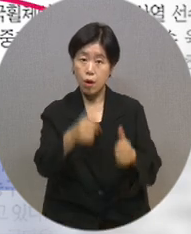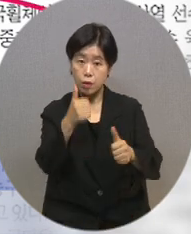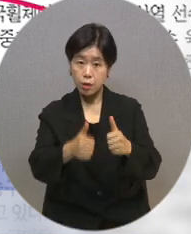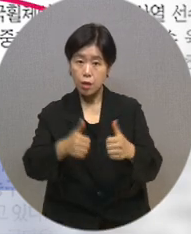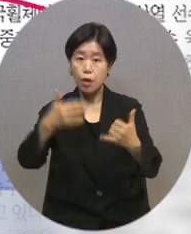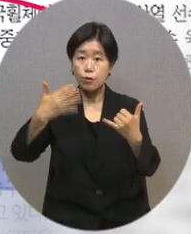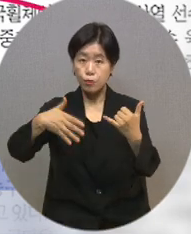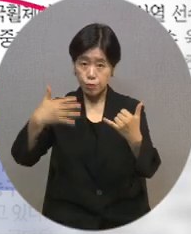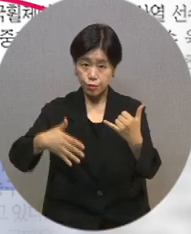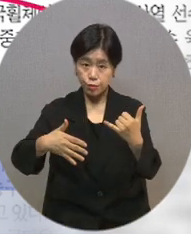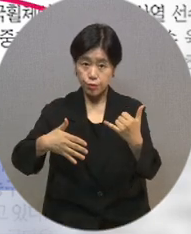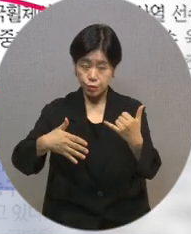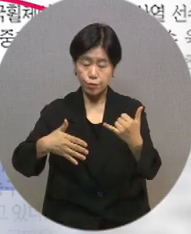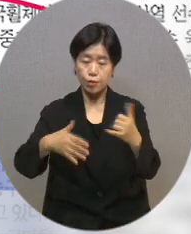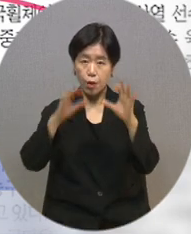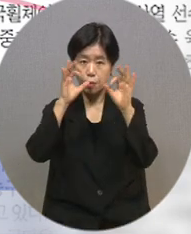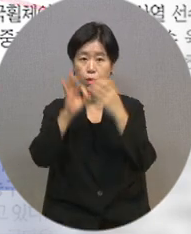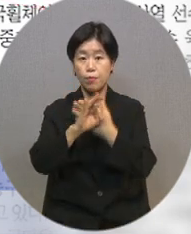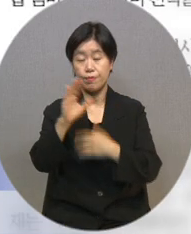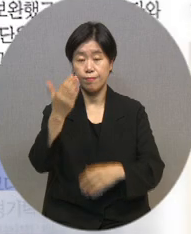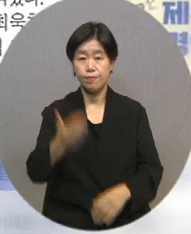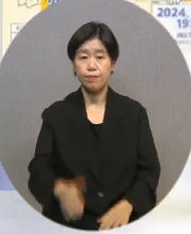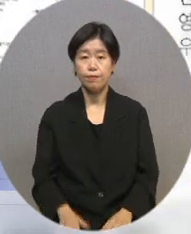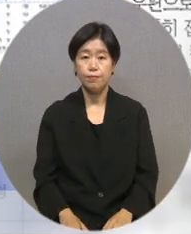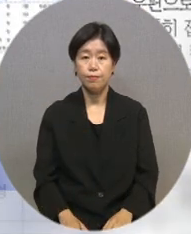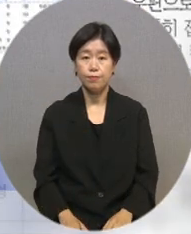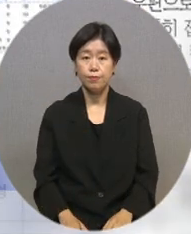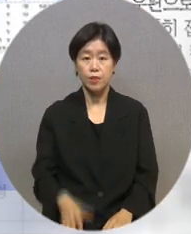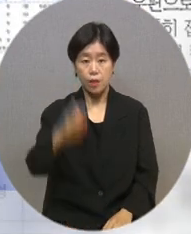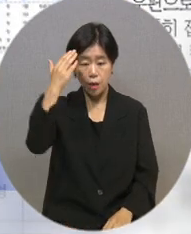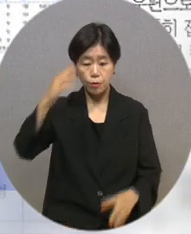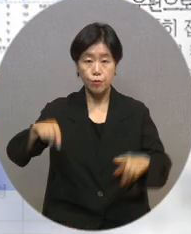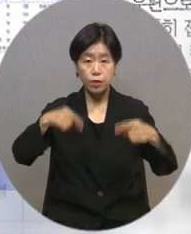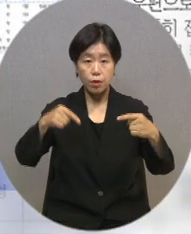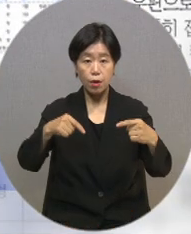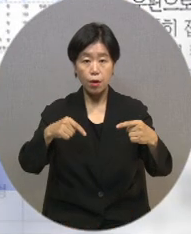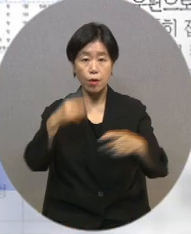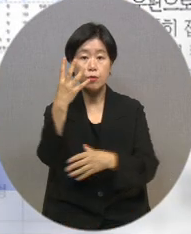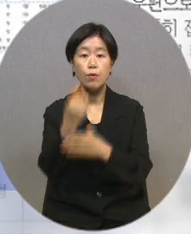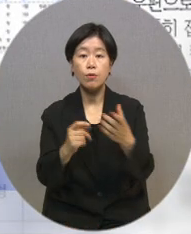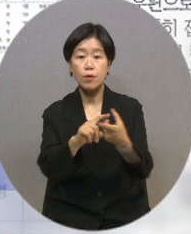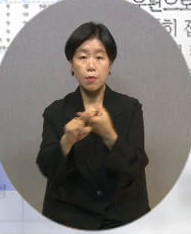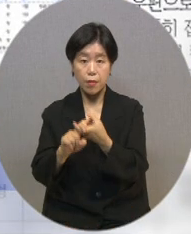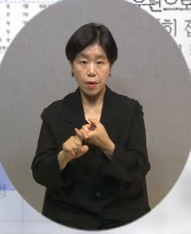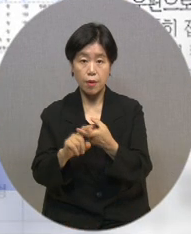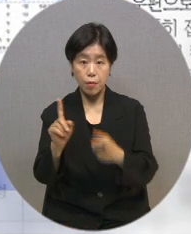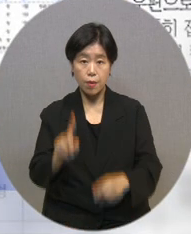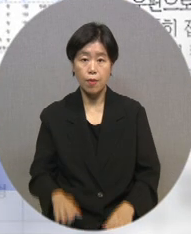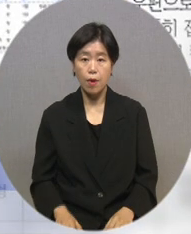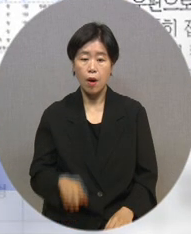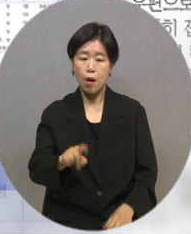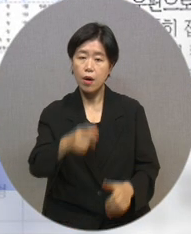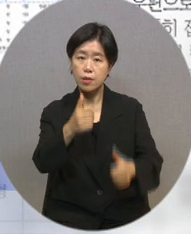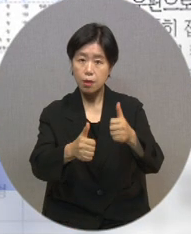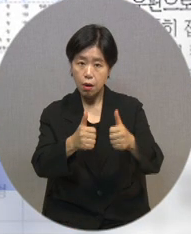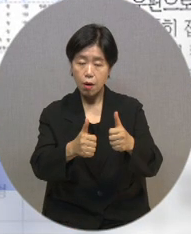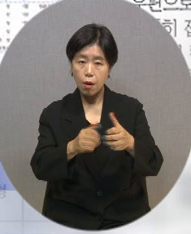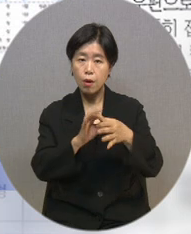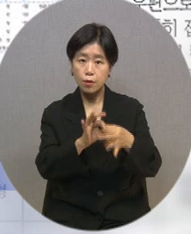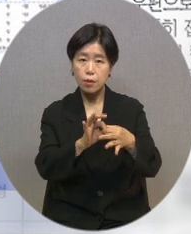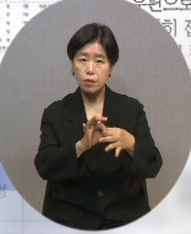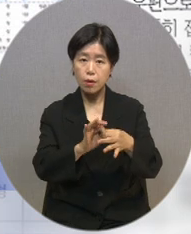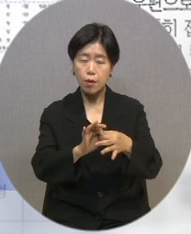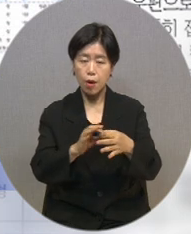휠처 농구 연맹 TV ES 생중계됩니다 한국 휠처 농구 연맹은 이번 리그를 통해 경기력을 끌어올리고